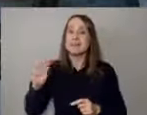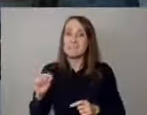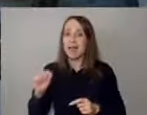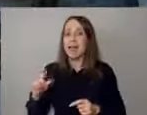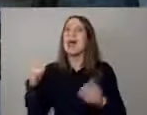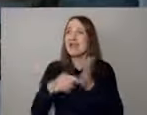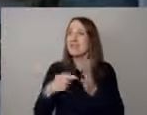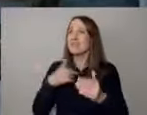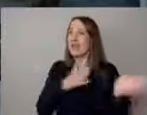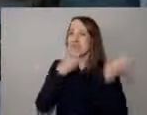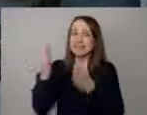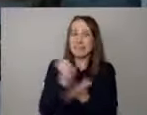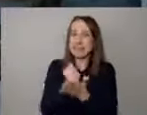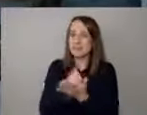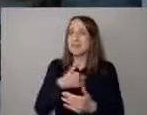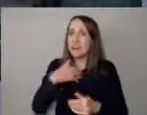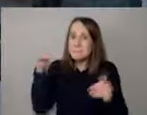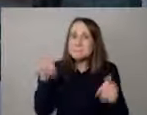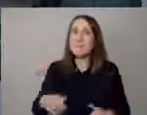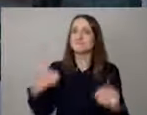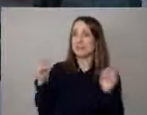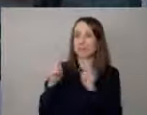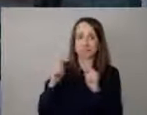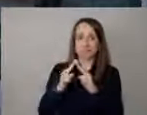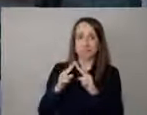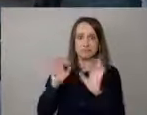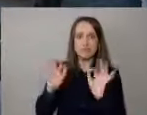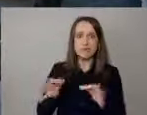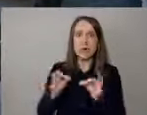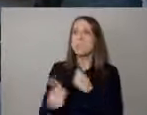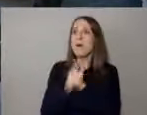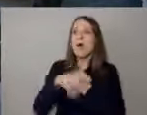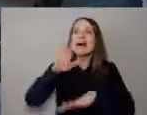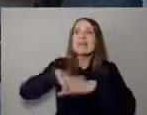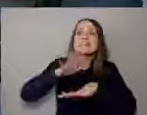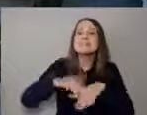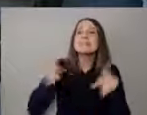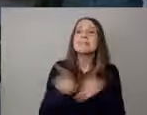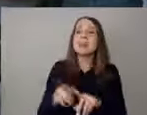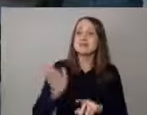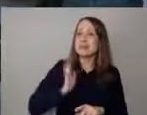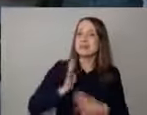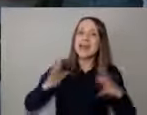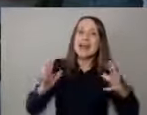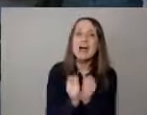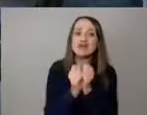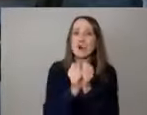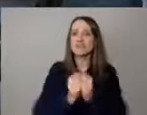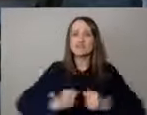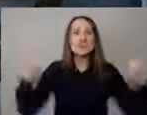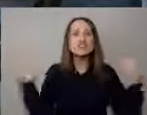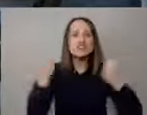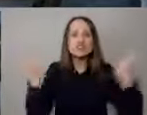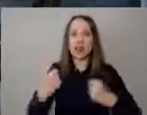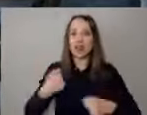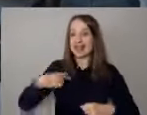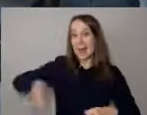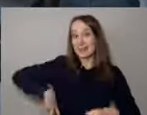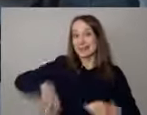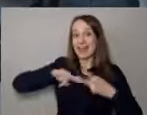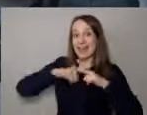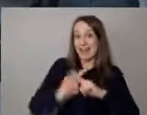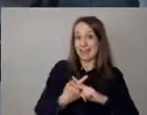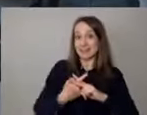bo wszystkim nam zależy na tym, żeby nasz system bezpieczeństwa, ratownictwa był jak najsilniejszy. Ja jako minister administracji spotykałem